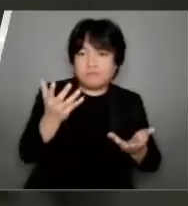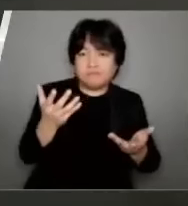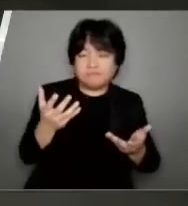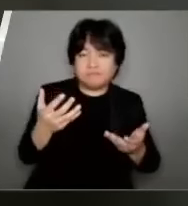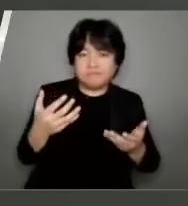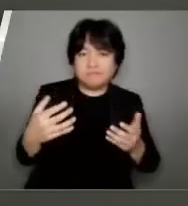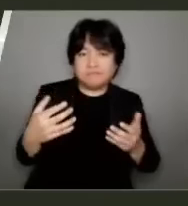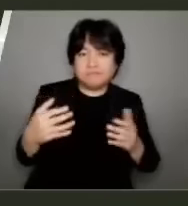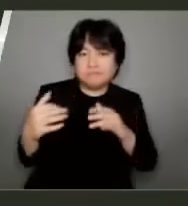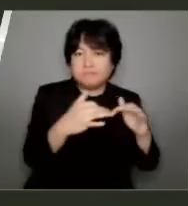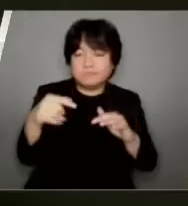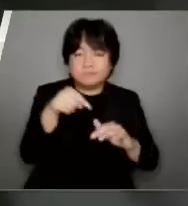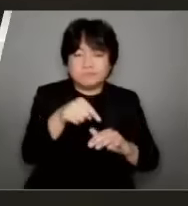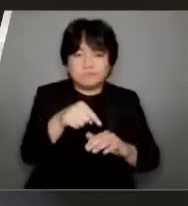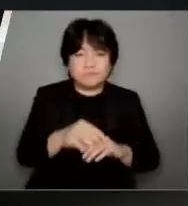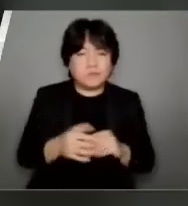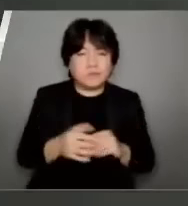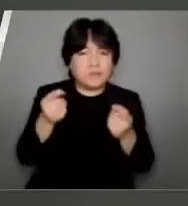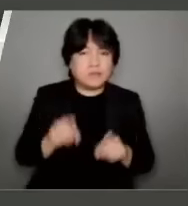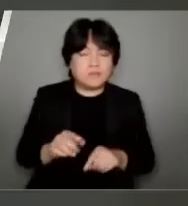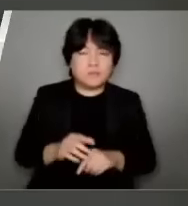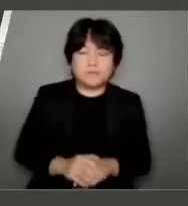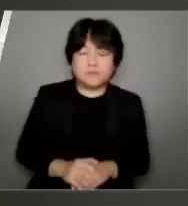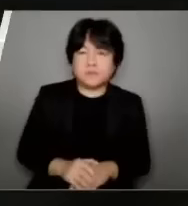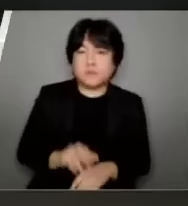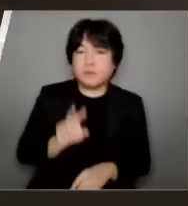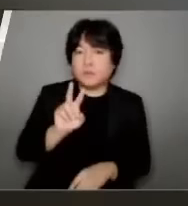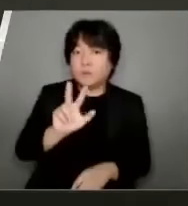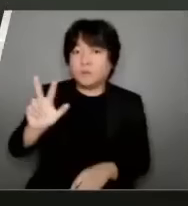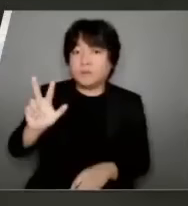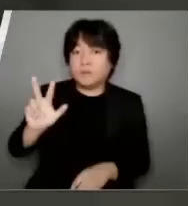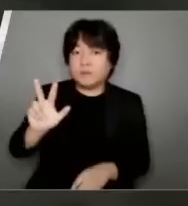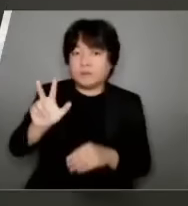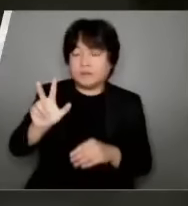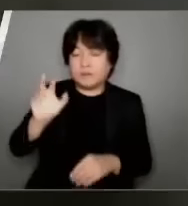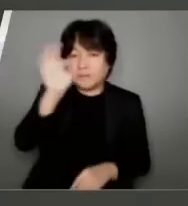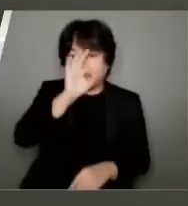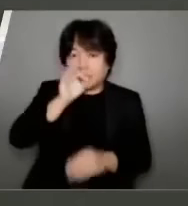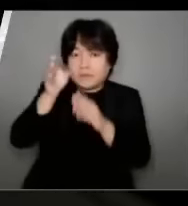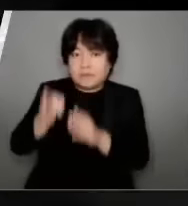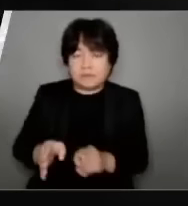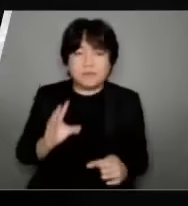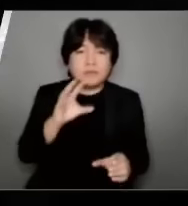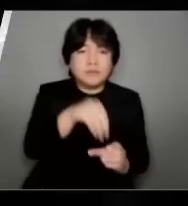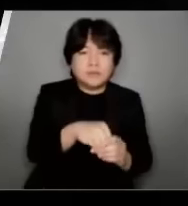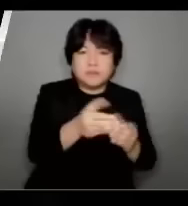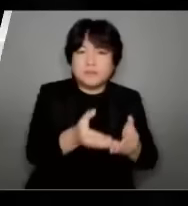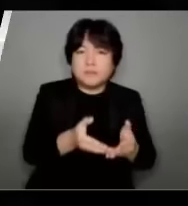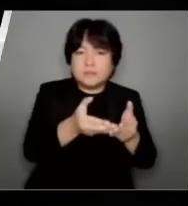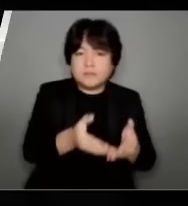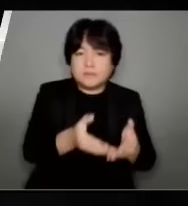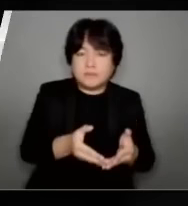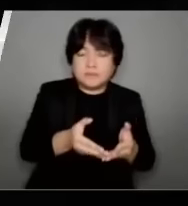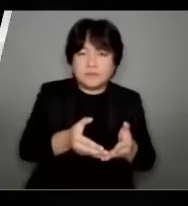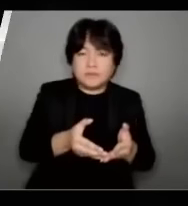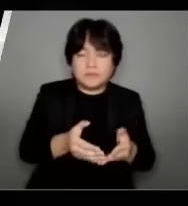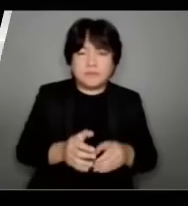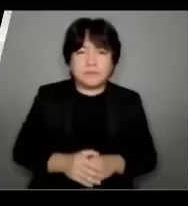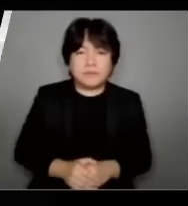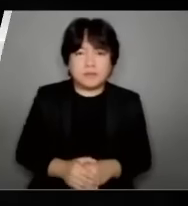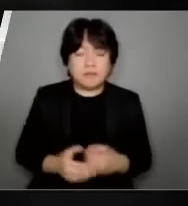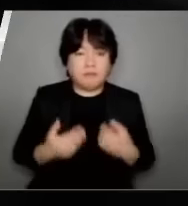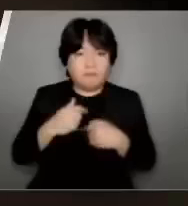kung saan 23 Pinoy ang nakasakay. Isa rito ang Pinoy seaman na si Jason Yi, na nakuhanan ng video ang pinsalang inabot